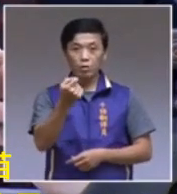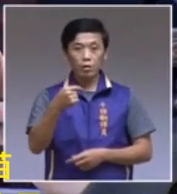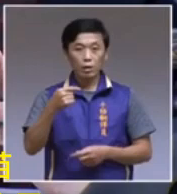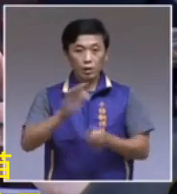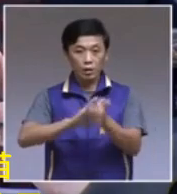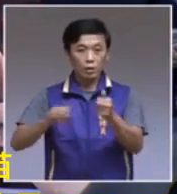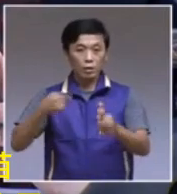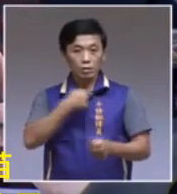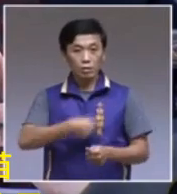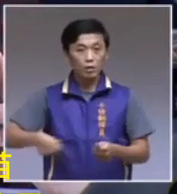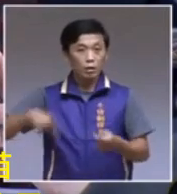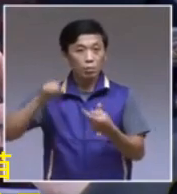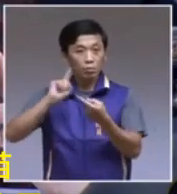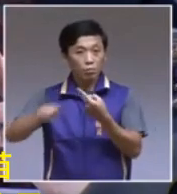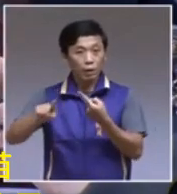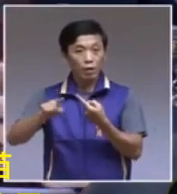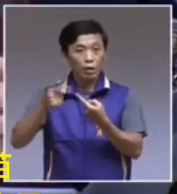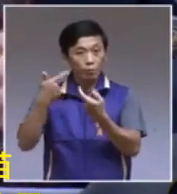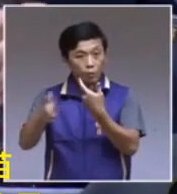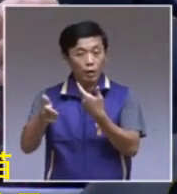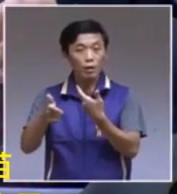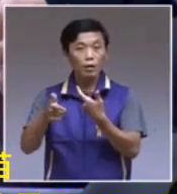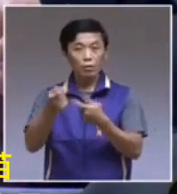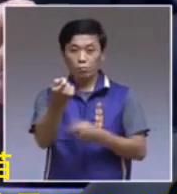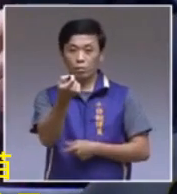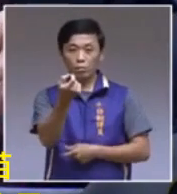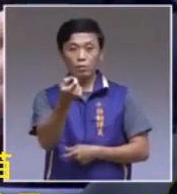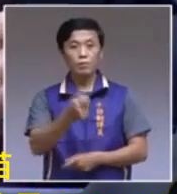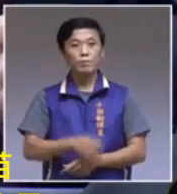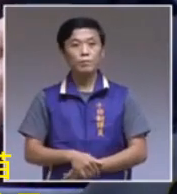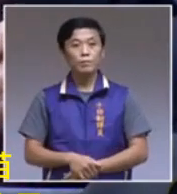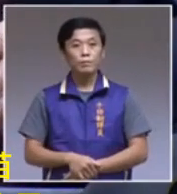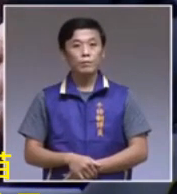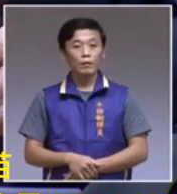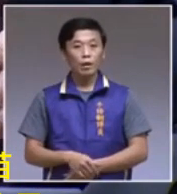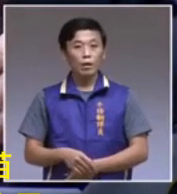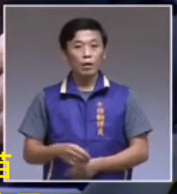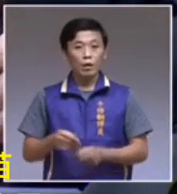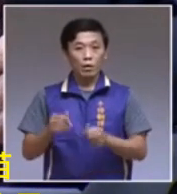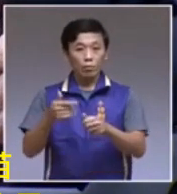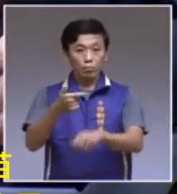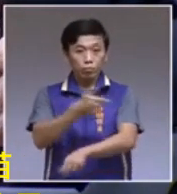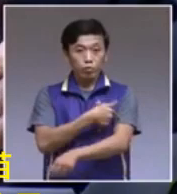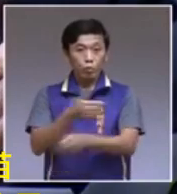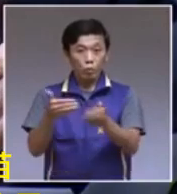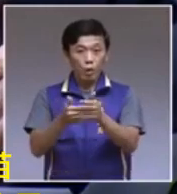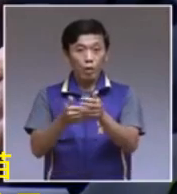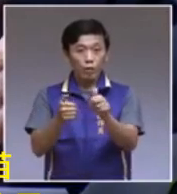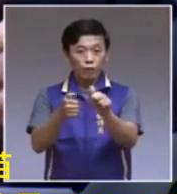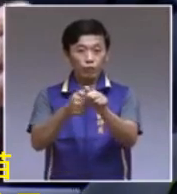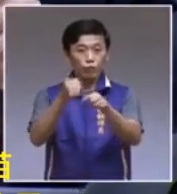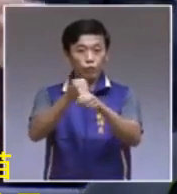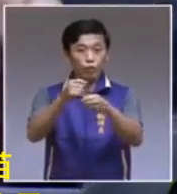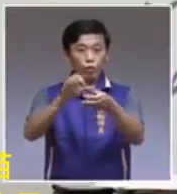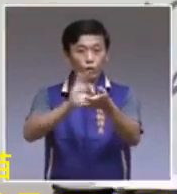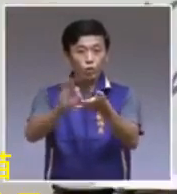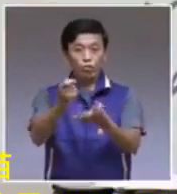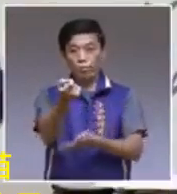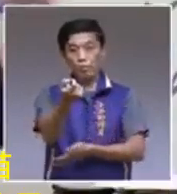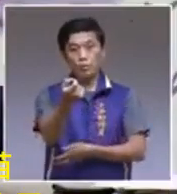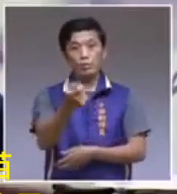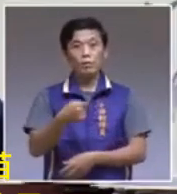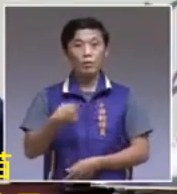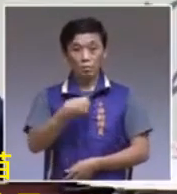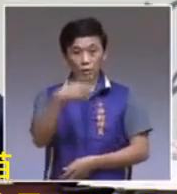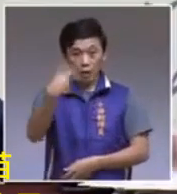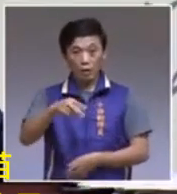应其实也比较少，所以也比较不容易出现副作用。 但是我们还是要相当注意，是不